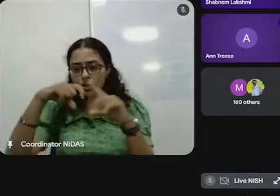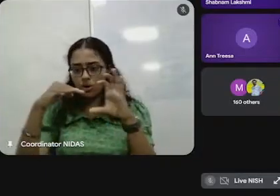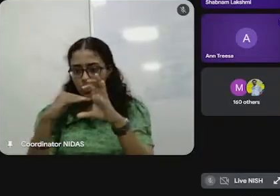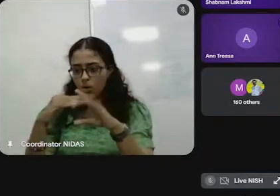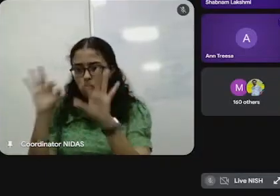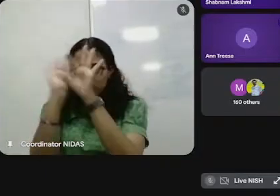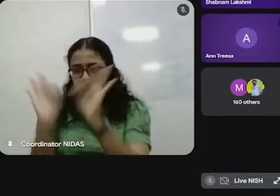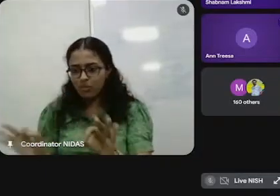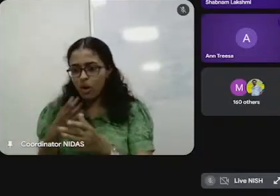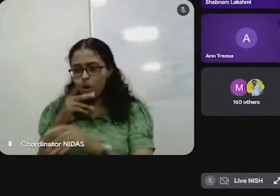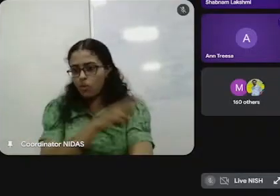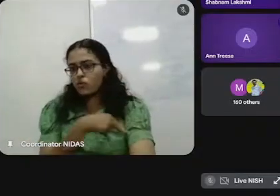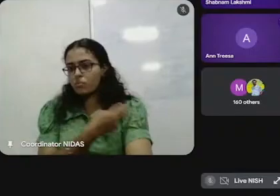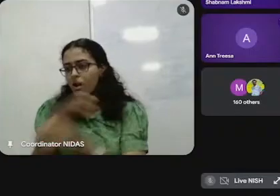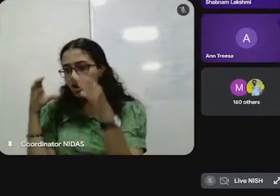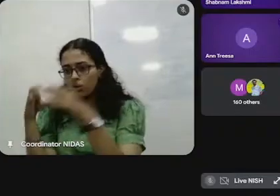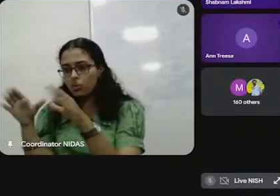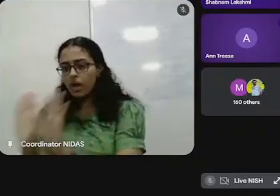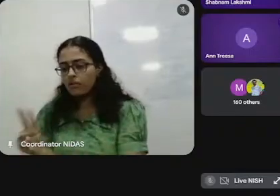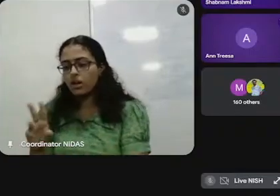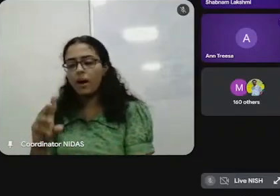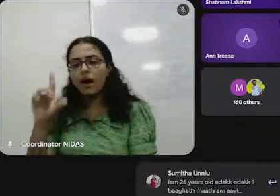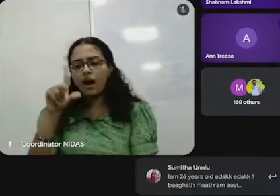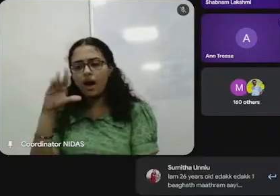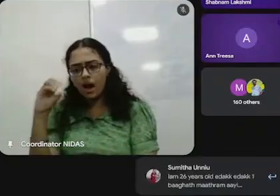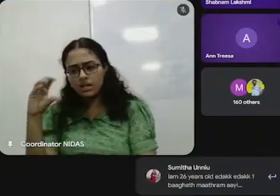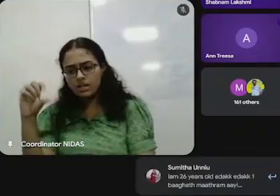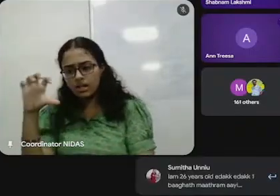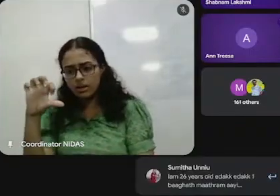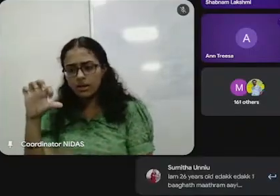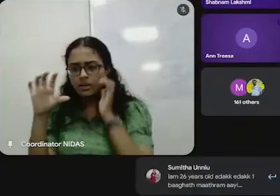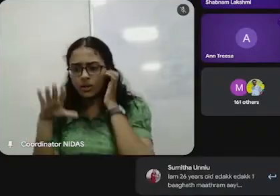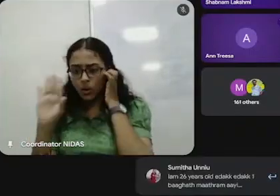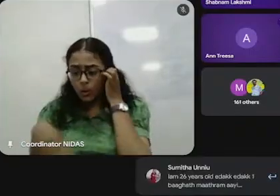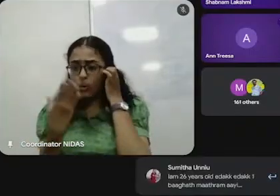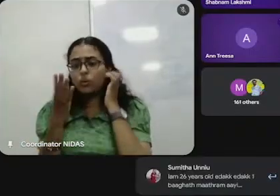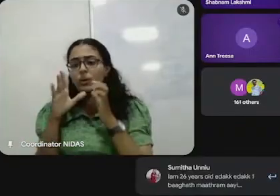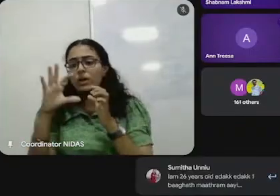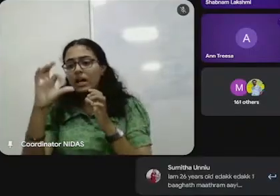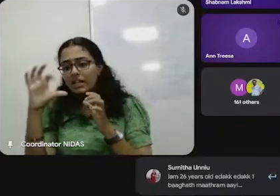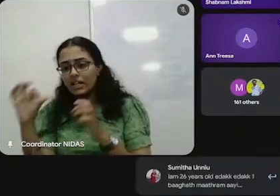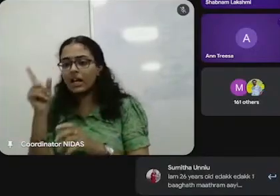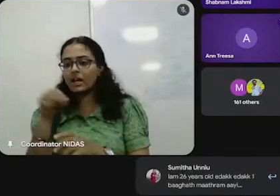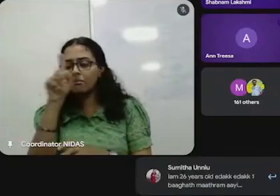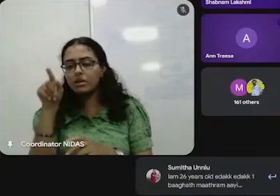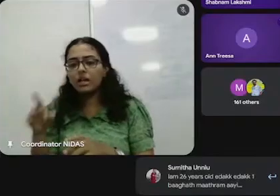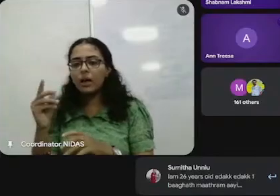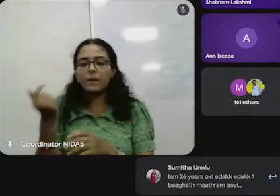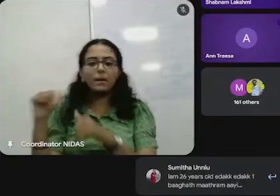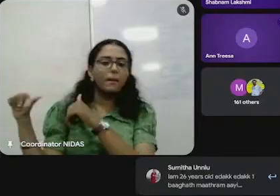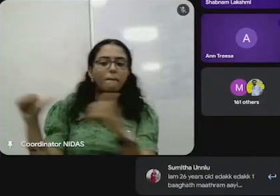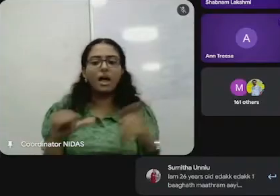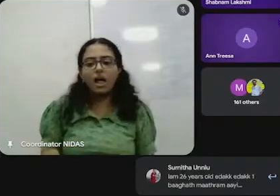വ്യക്തിക്ക് വേറെ ഡിസബിലിറ്റി ഒന്നുമില്ലാതെ ഒരു 100% അല്ലെങ്കിൽ ഒരു 95 to 99% ആ വ്യക്തിയെ നമുക്ക് ആ ജീവിതത്തിലേക്ക് തന്നെ